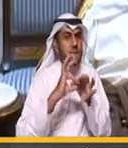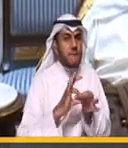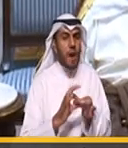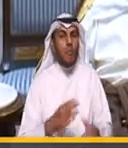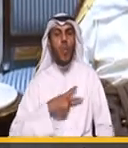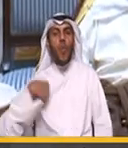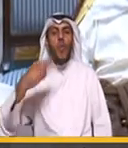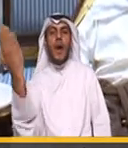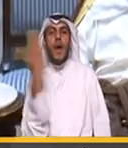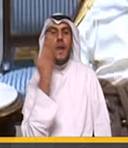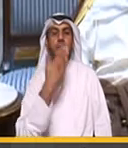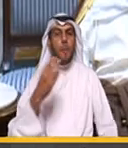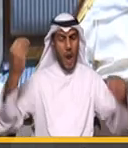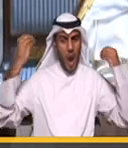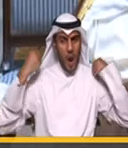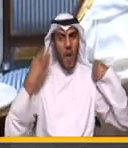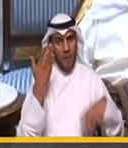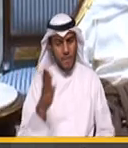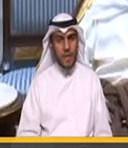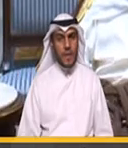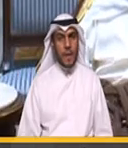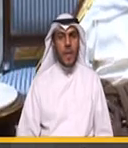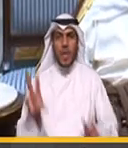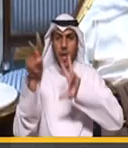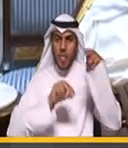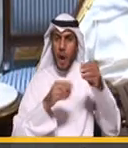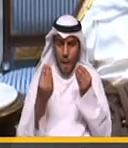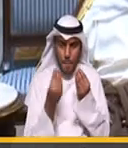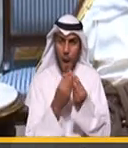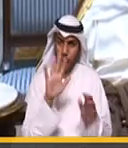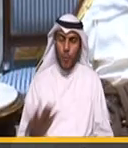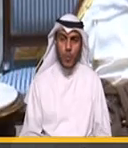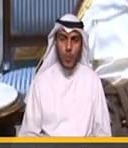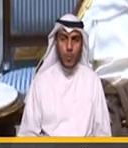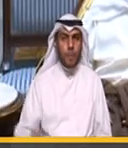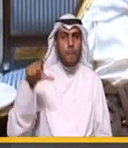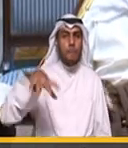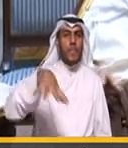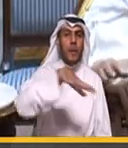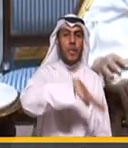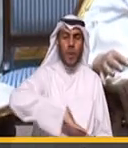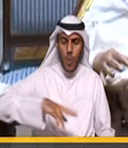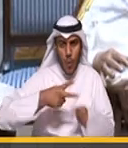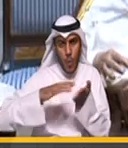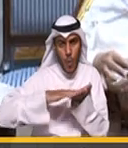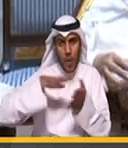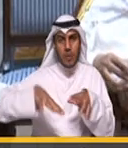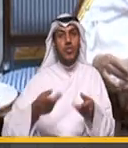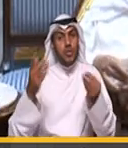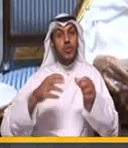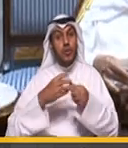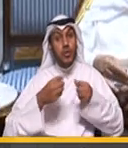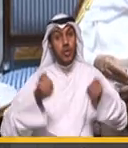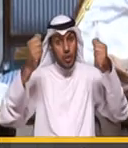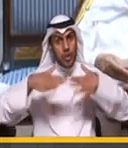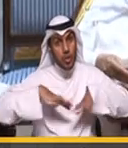رياضيه وعندهم تعاون مع الاتحادات الرياضيه. طول العمر عندنا المناطق كلها الان، وفي زياده ان شاء الله. ان شاء